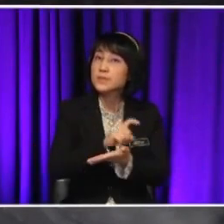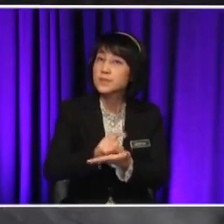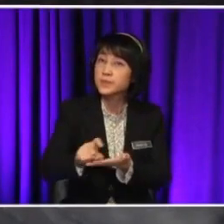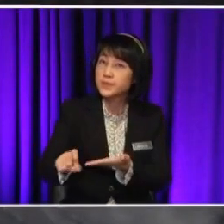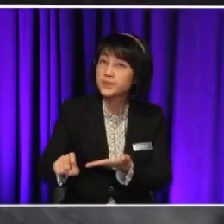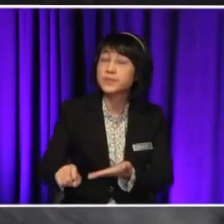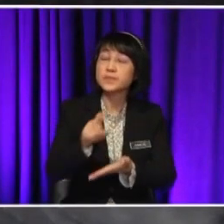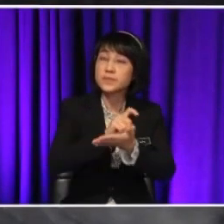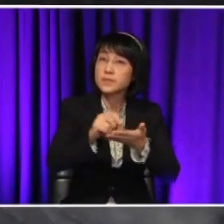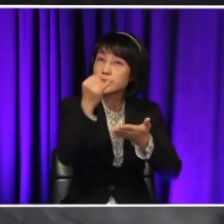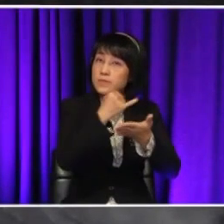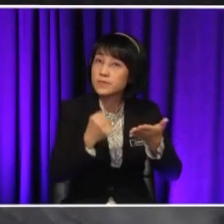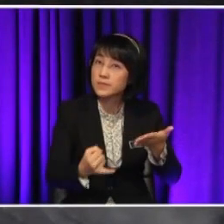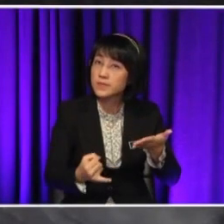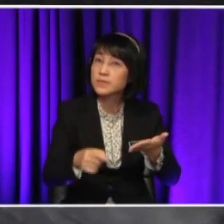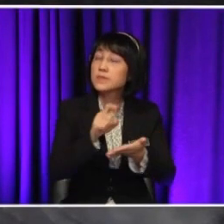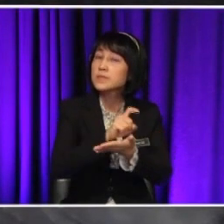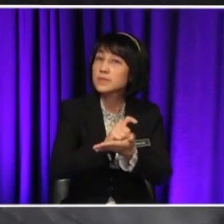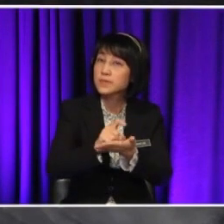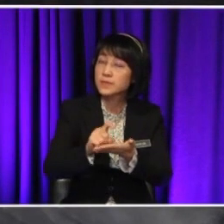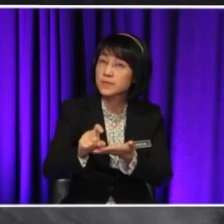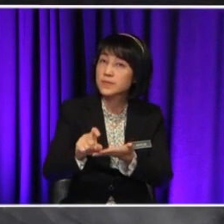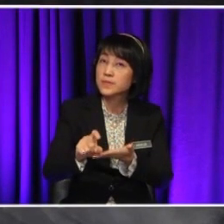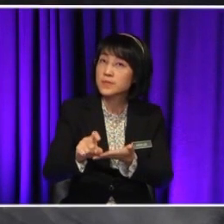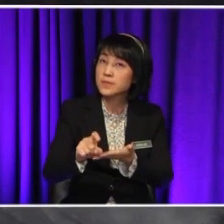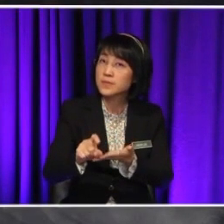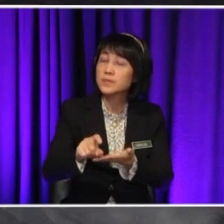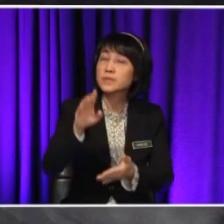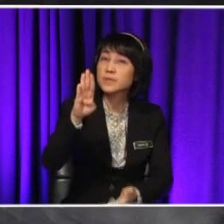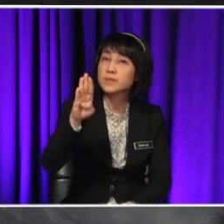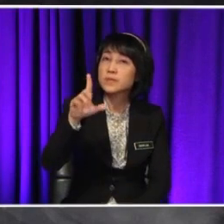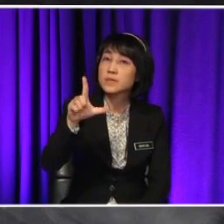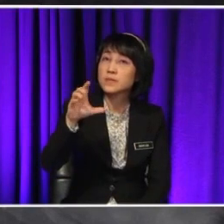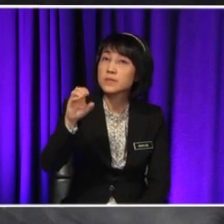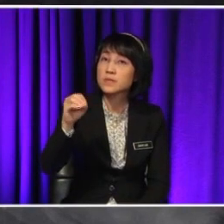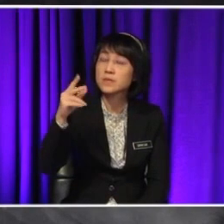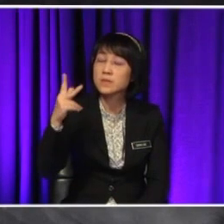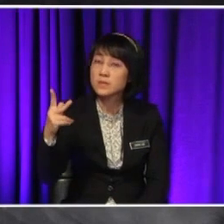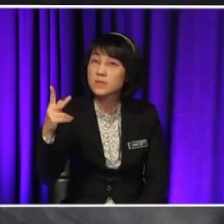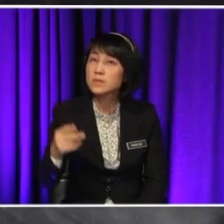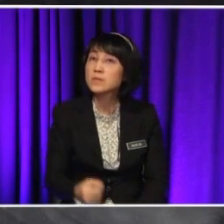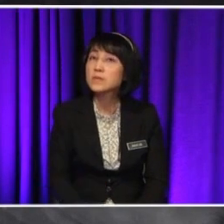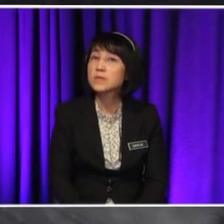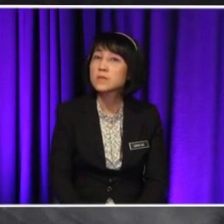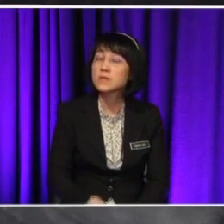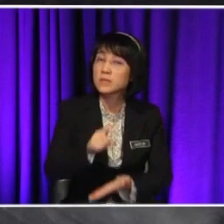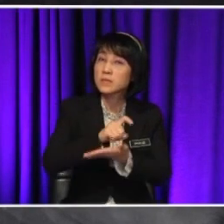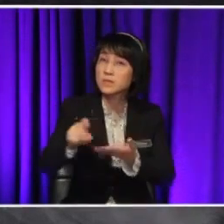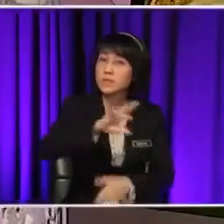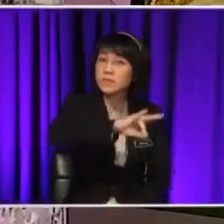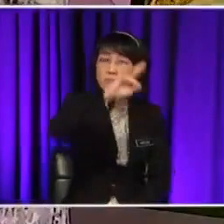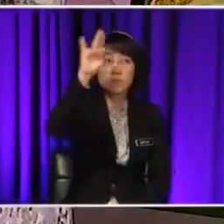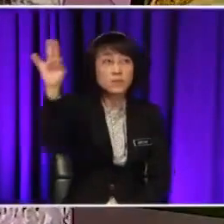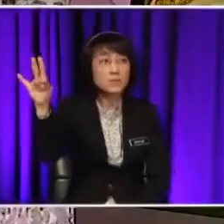batik lukis. Okey, batik batik blok. Ini batik blok, batik lukis, batik pelangi dan batik